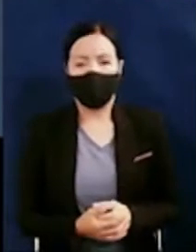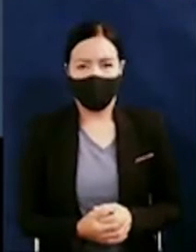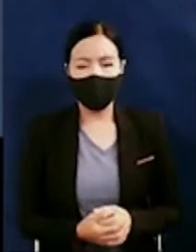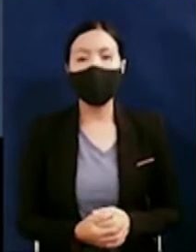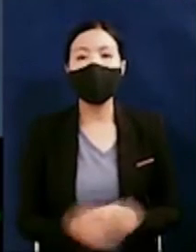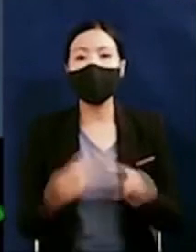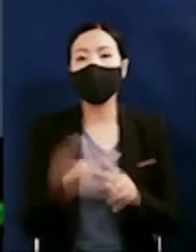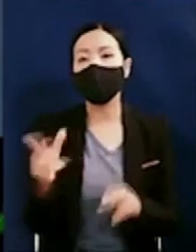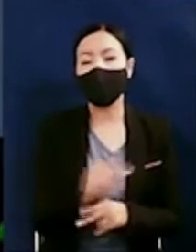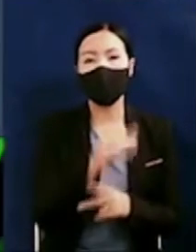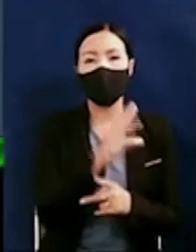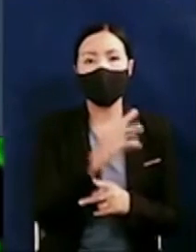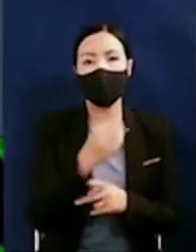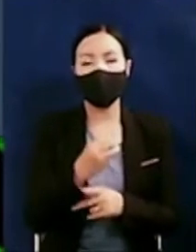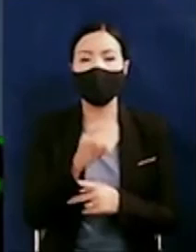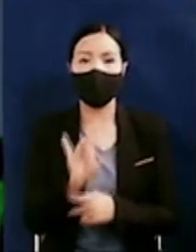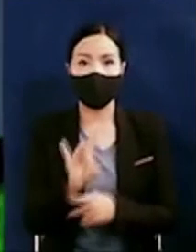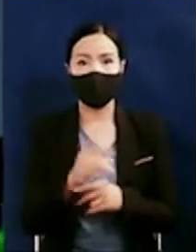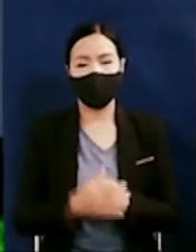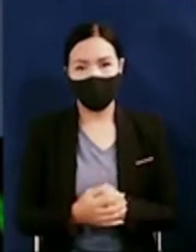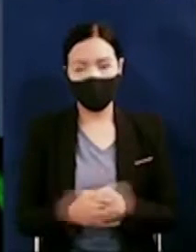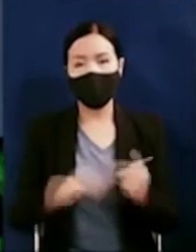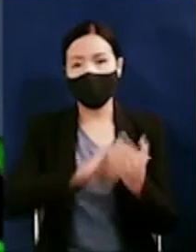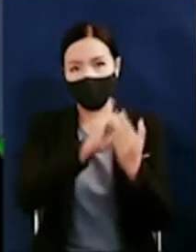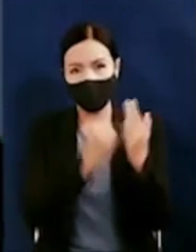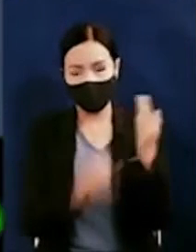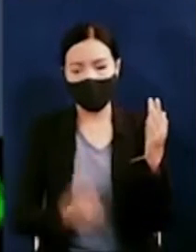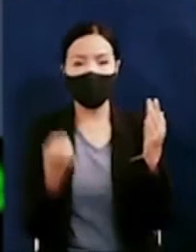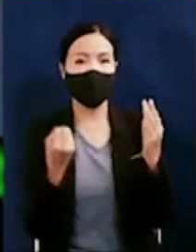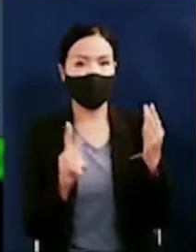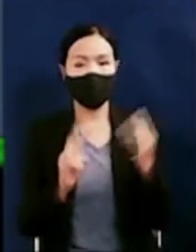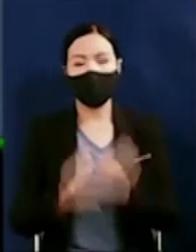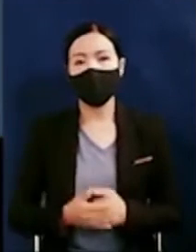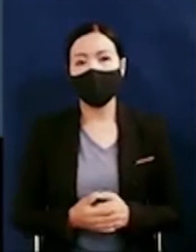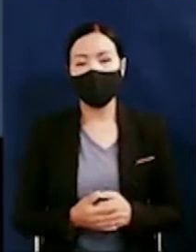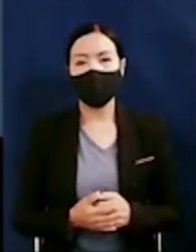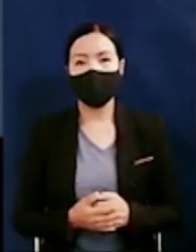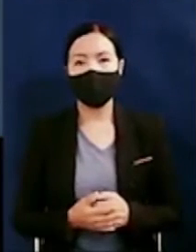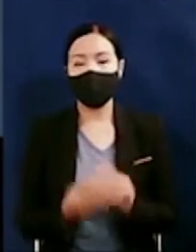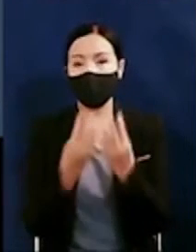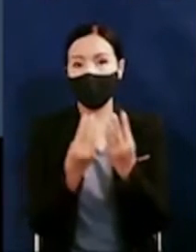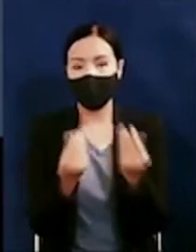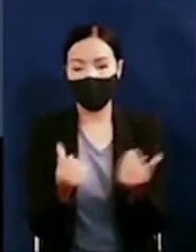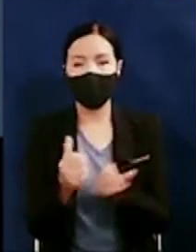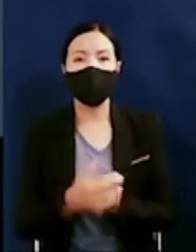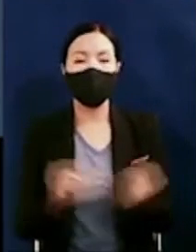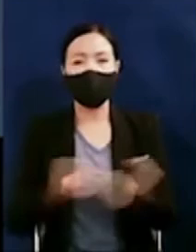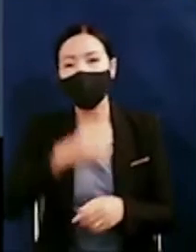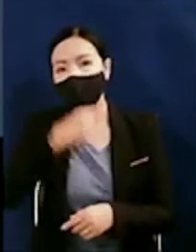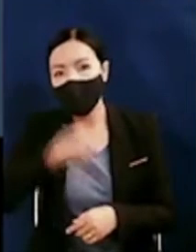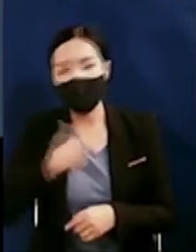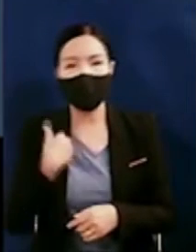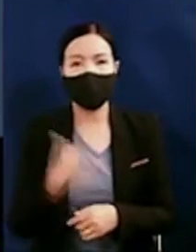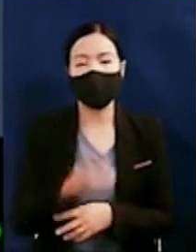1ในกลุ่ม 608ทุกจังหวัดทั่วประเทศเลยนะครับกลุ่มเสี่ยงแรกๆจะได้วัคซีนเข็มแรก 70%หรือมากกว่านั้น